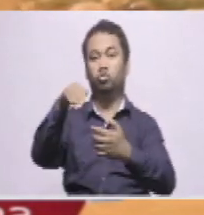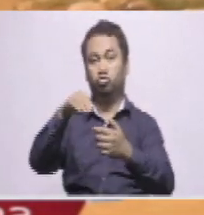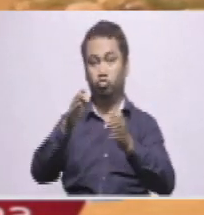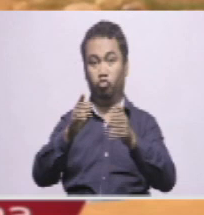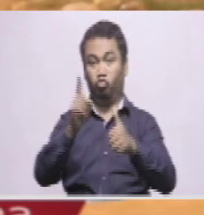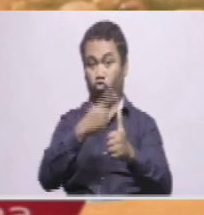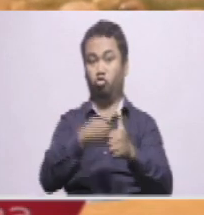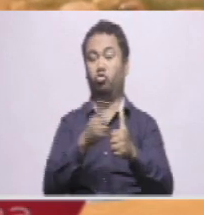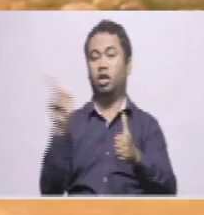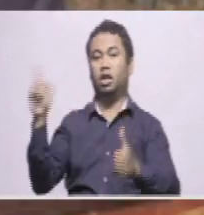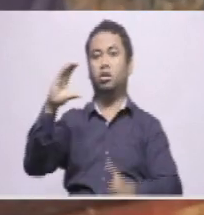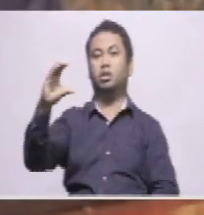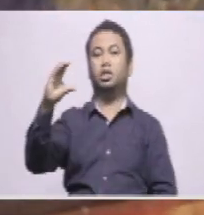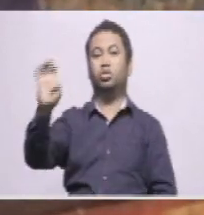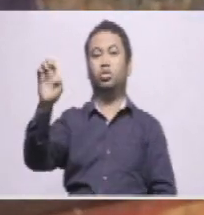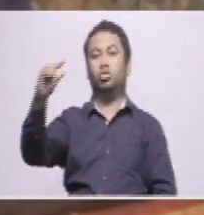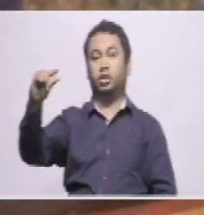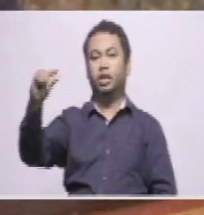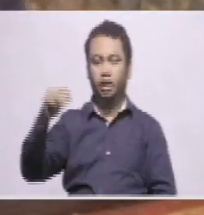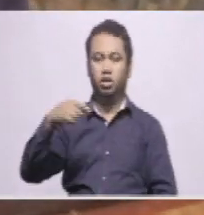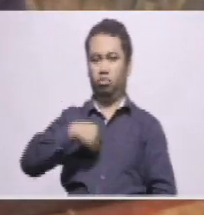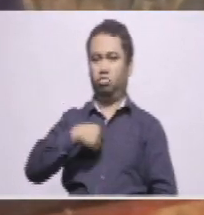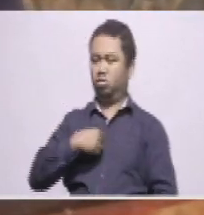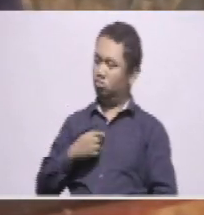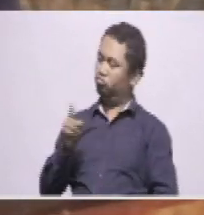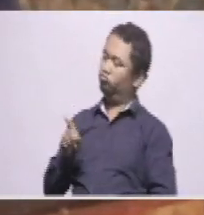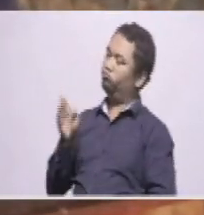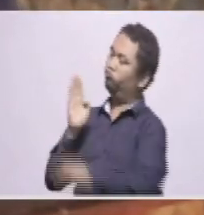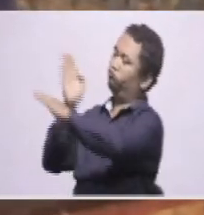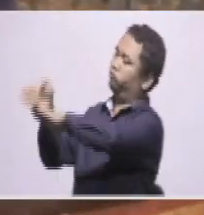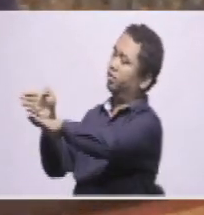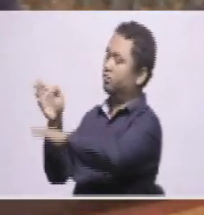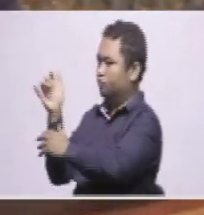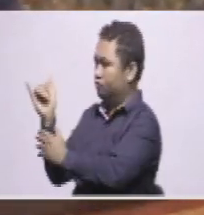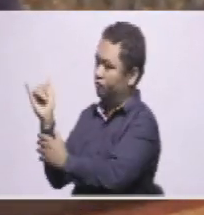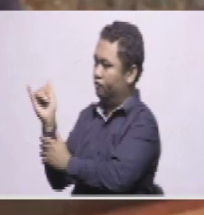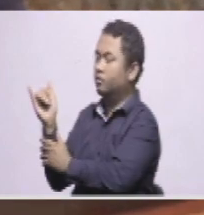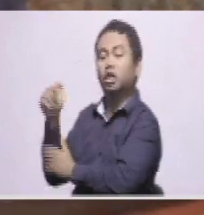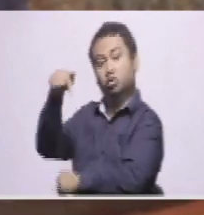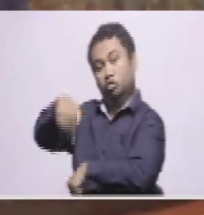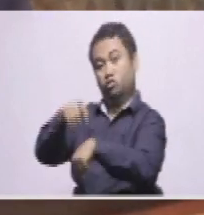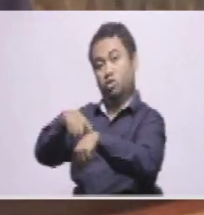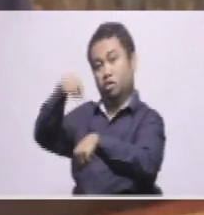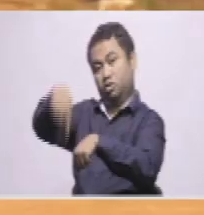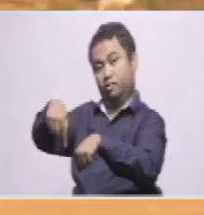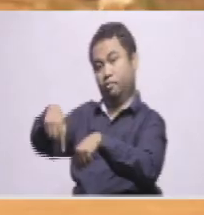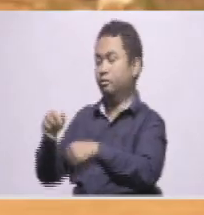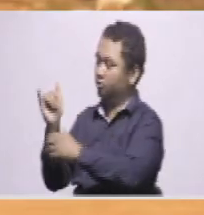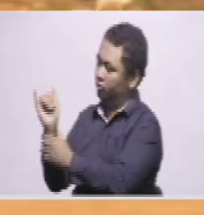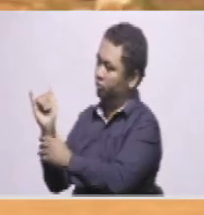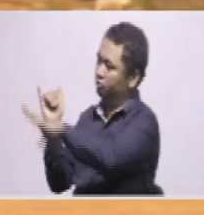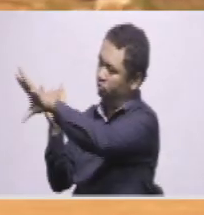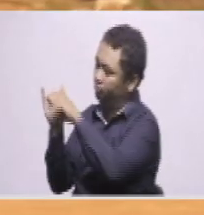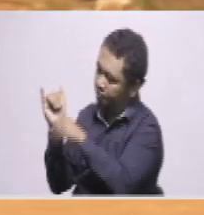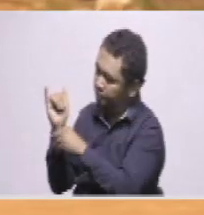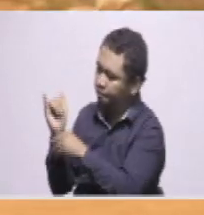CG Randriankoto Alfred no anovanay ny fanangonam-bavao amin'izao fotoana izao ka ny amin'ny ity bureau